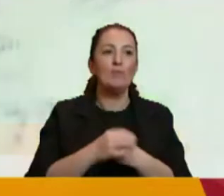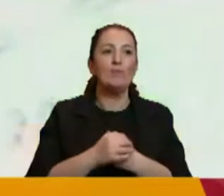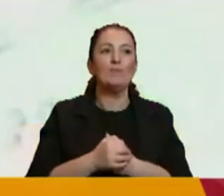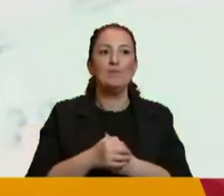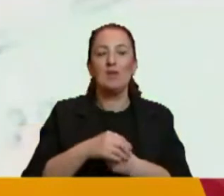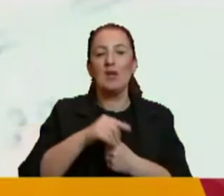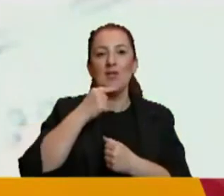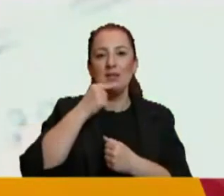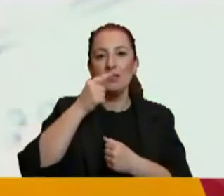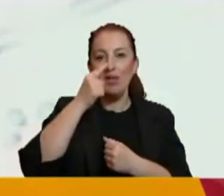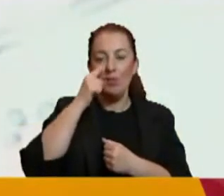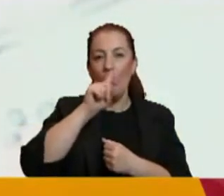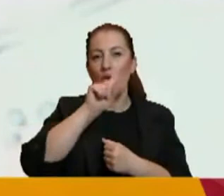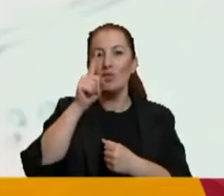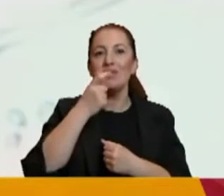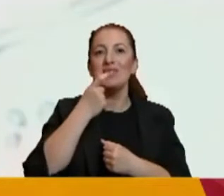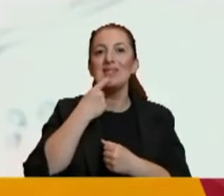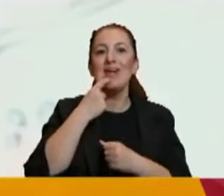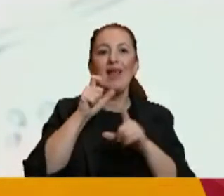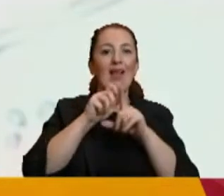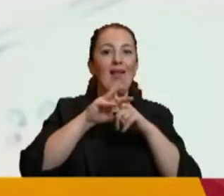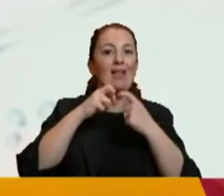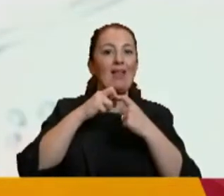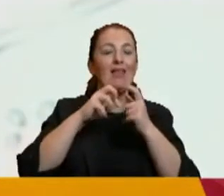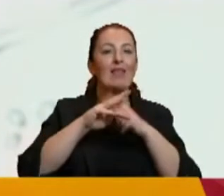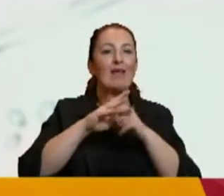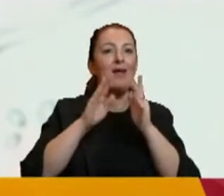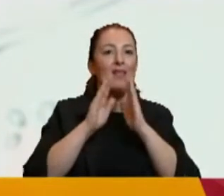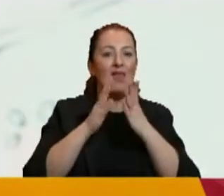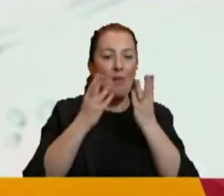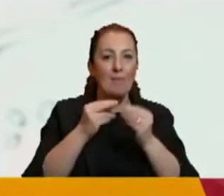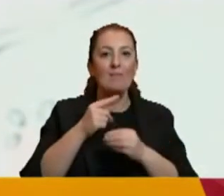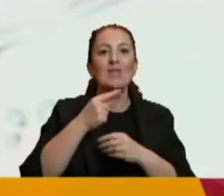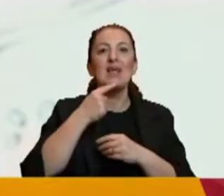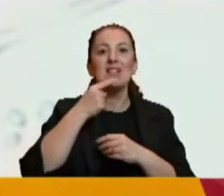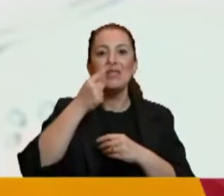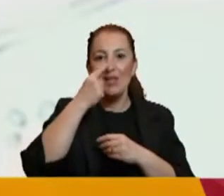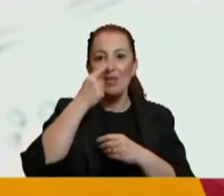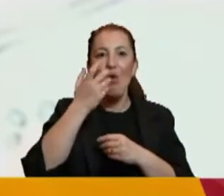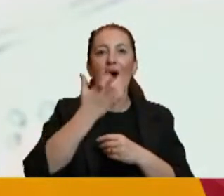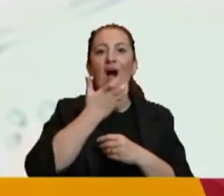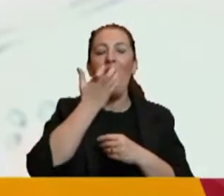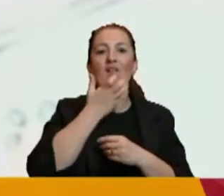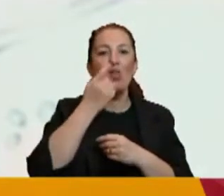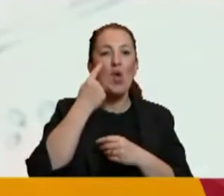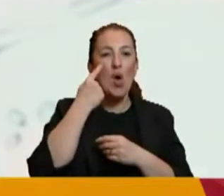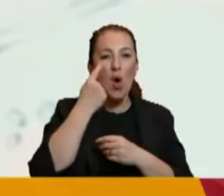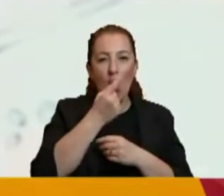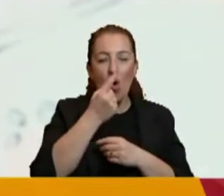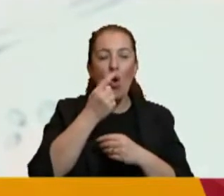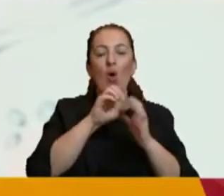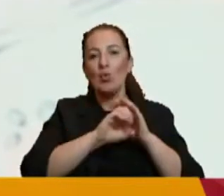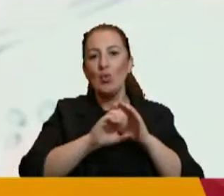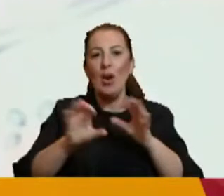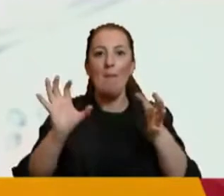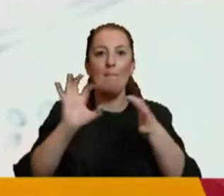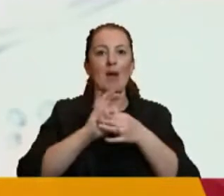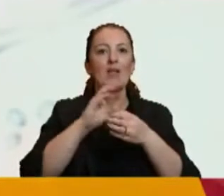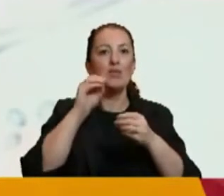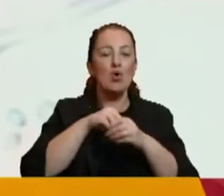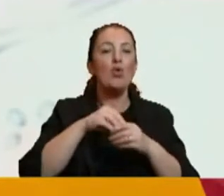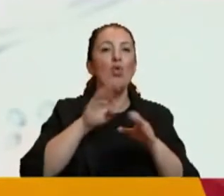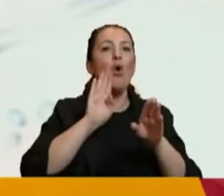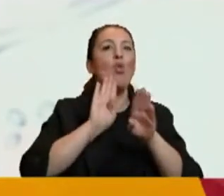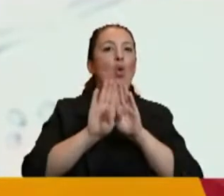Zeytinburnu on yıl derisi devam ediyor Zeytinburnu Ayvalı atıksu tünel bağlantısı bitti Topkapı